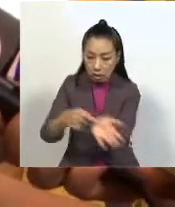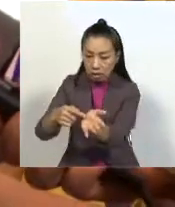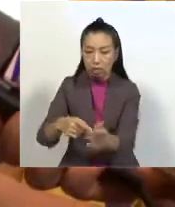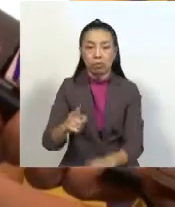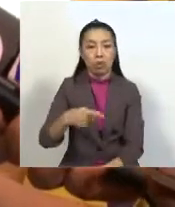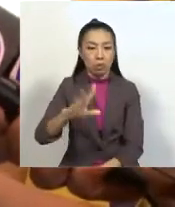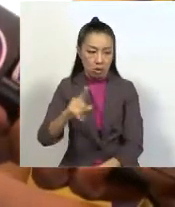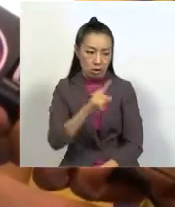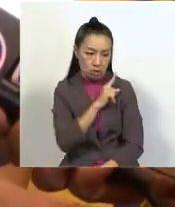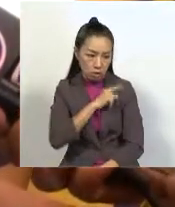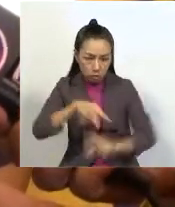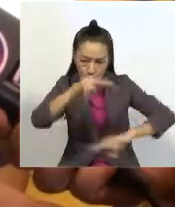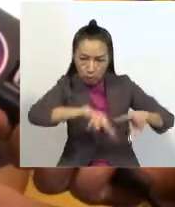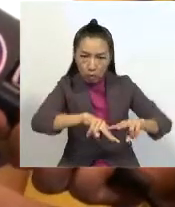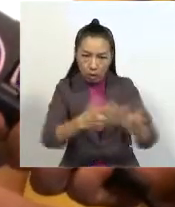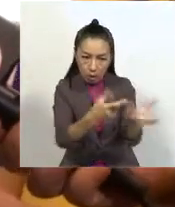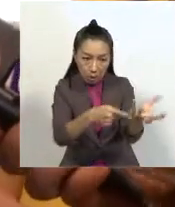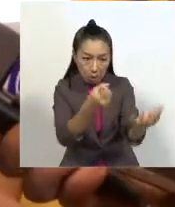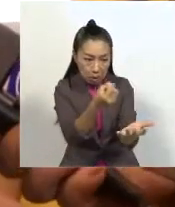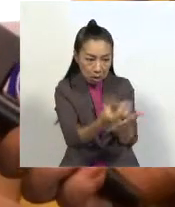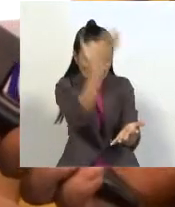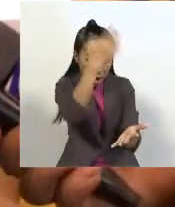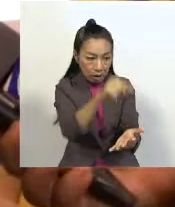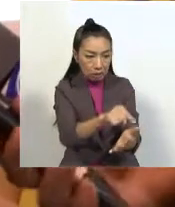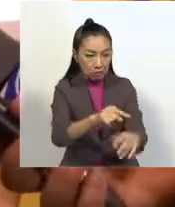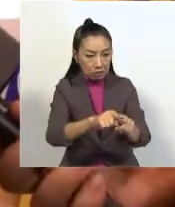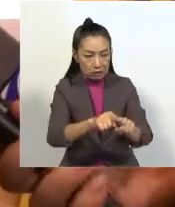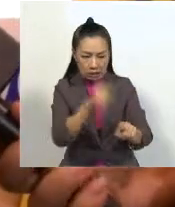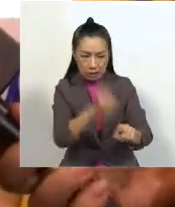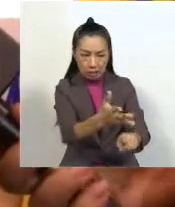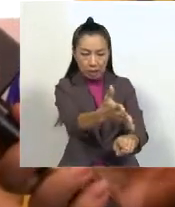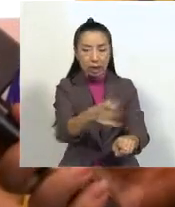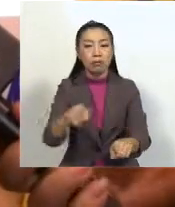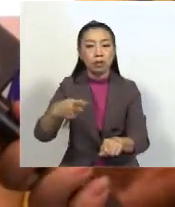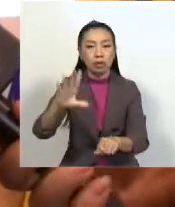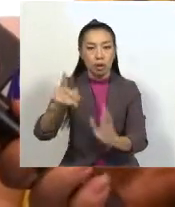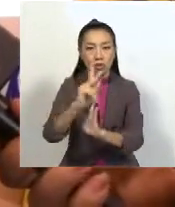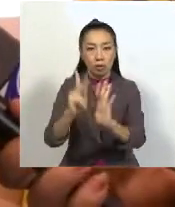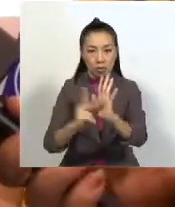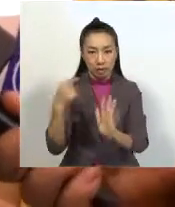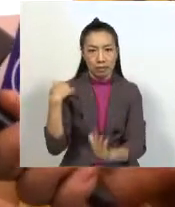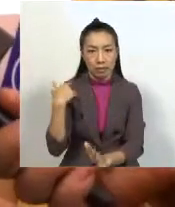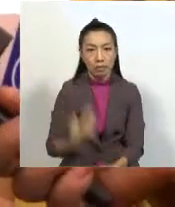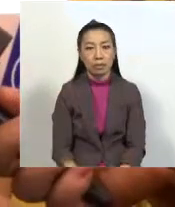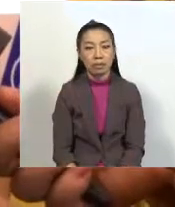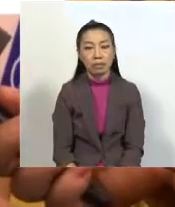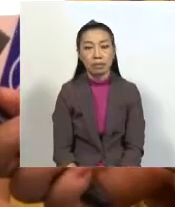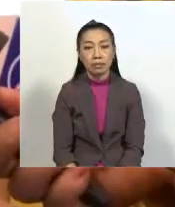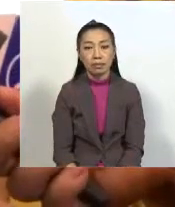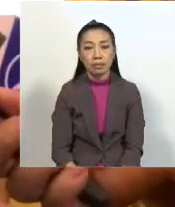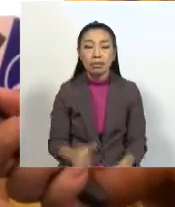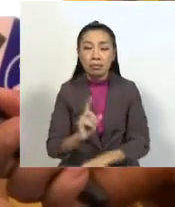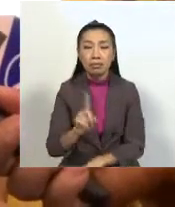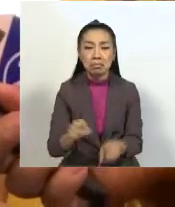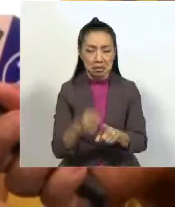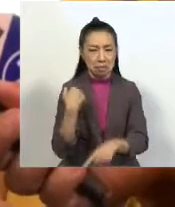พบว่ามีเป็นความผิดของปปช.มีกฎหมายและระเบียบลงโทษอยู่แล้วครับคือหลังๆเนี่ย